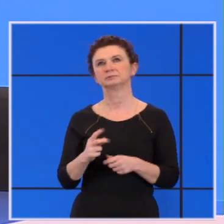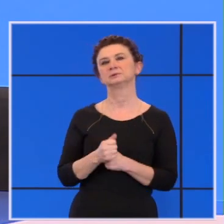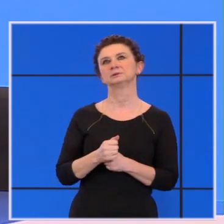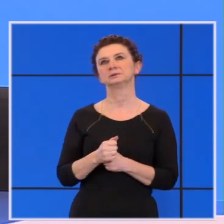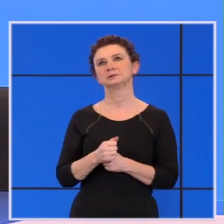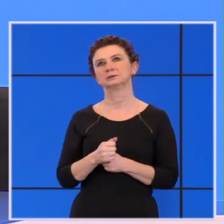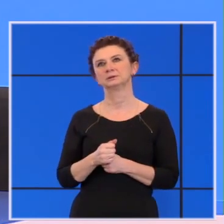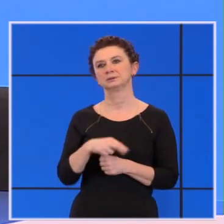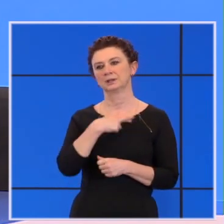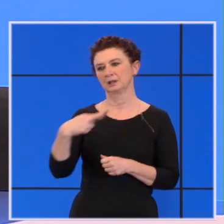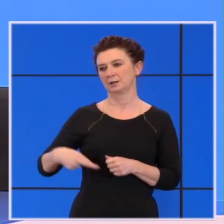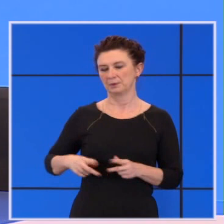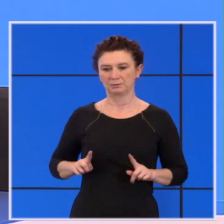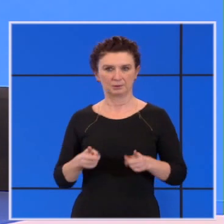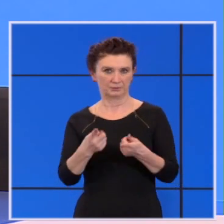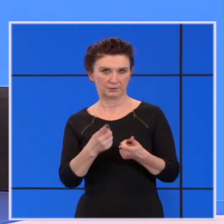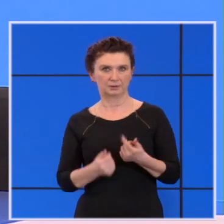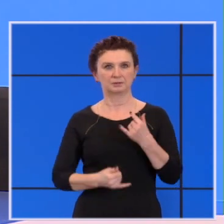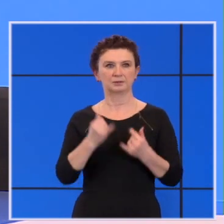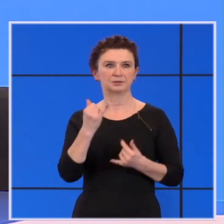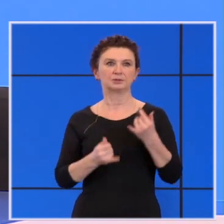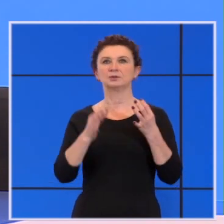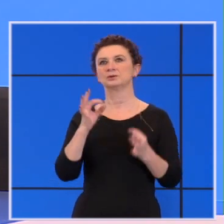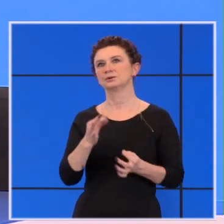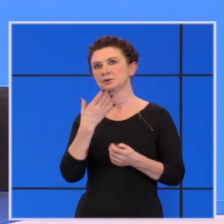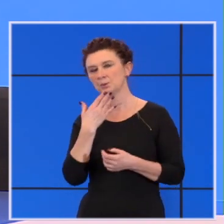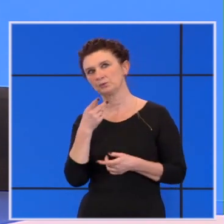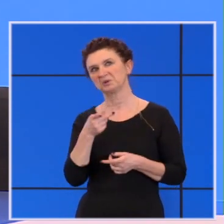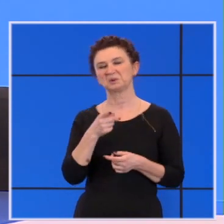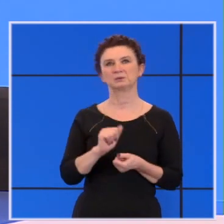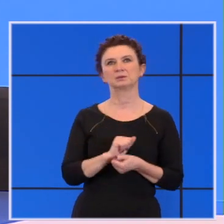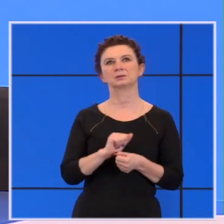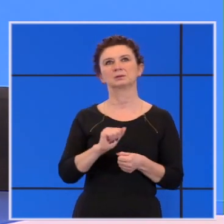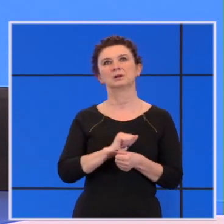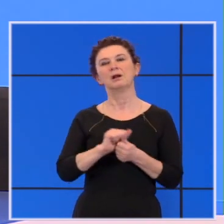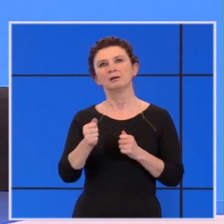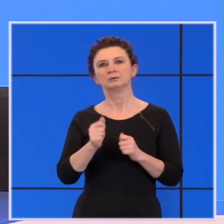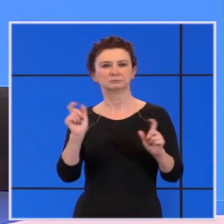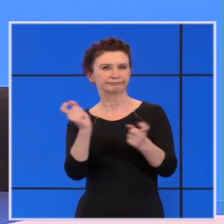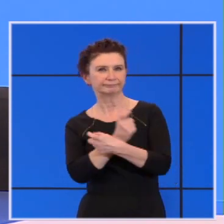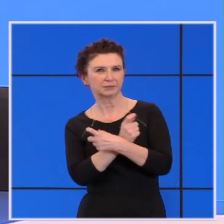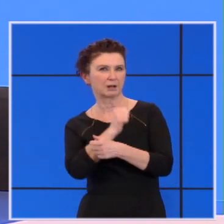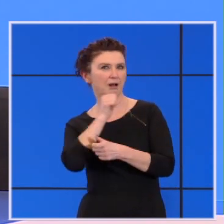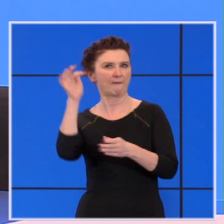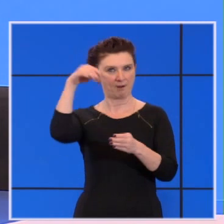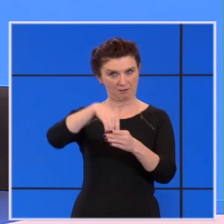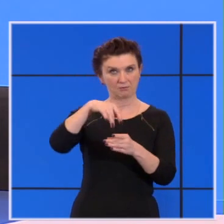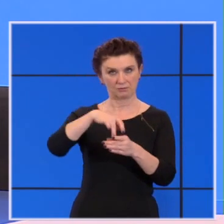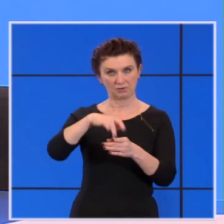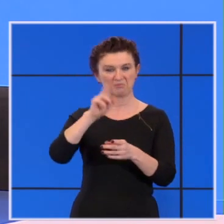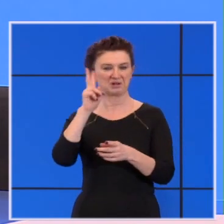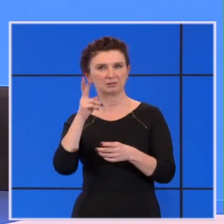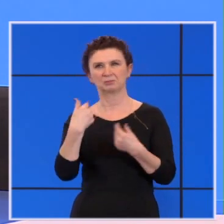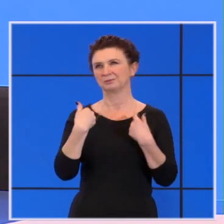jeśli dzisiaj spekulacje są takie, że są kraje wśród krajów europejskich, które mogłyby się wyłamać co